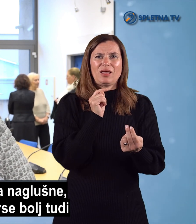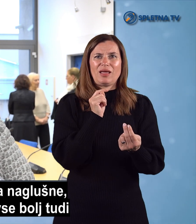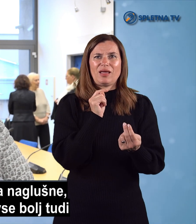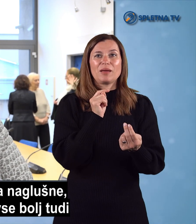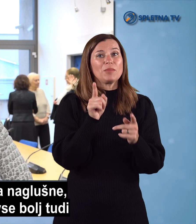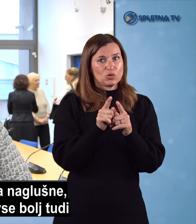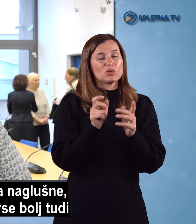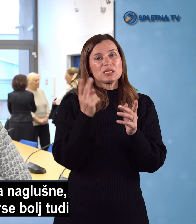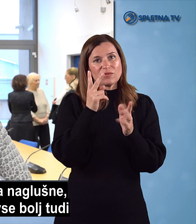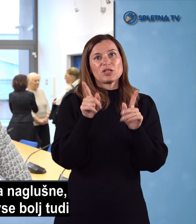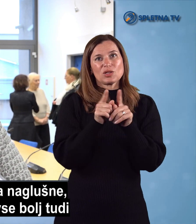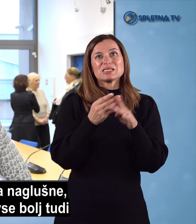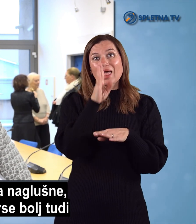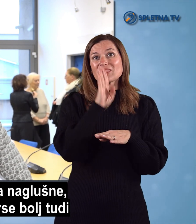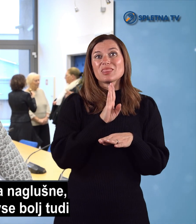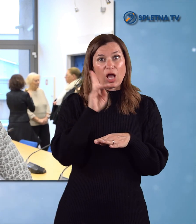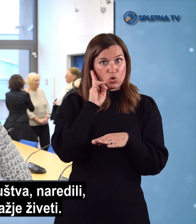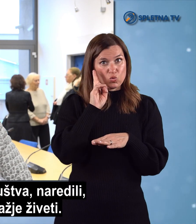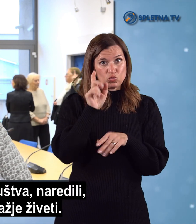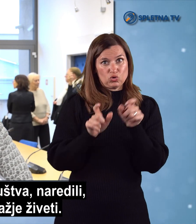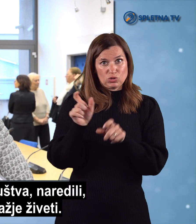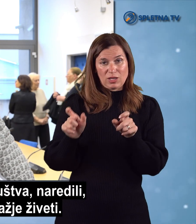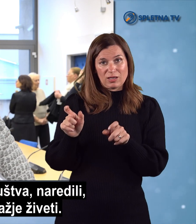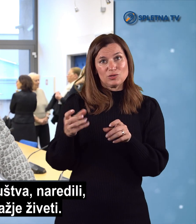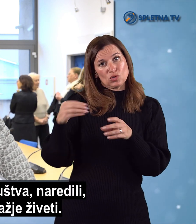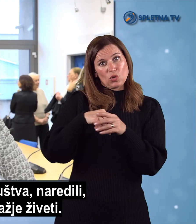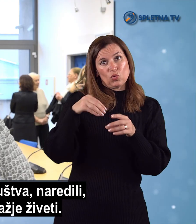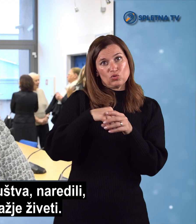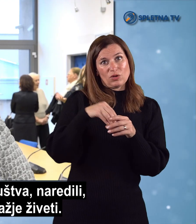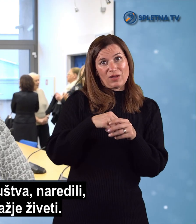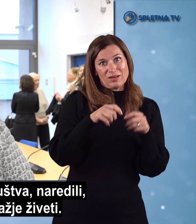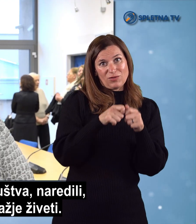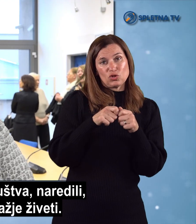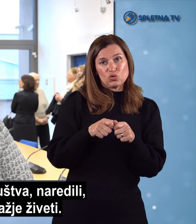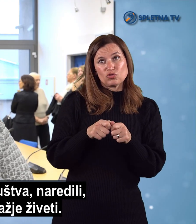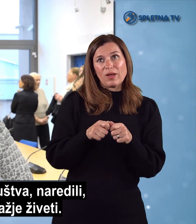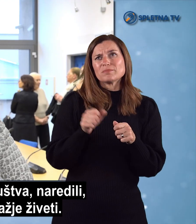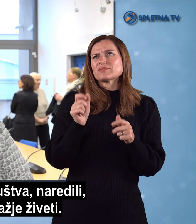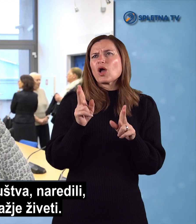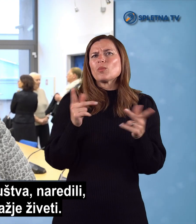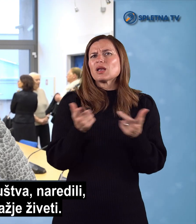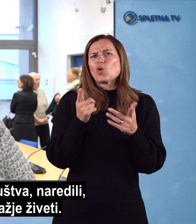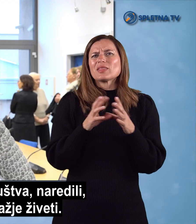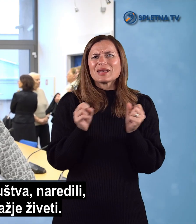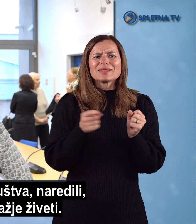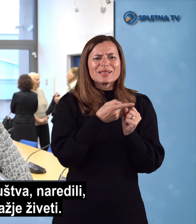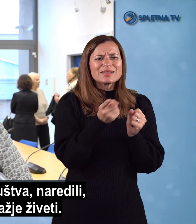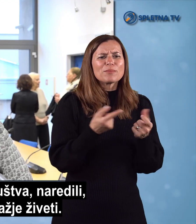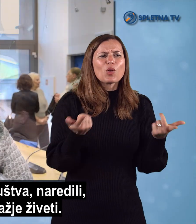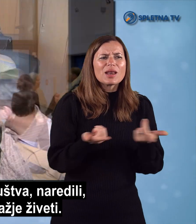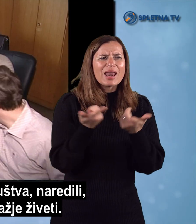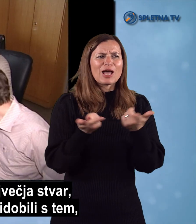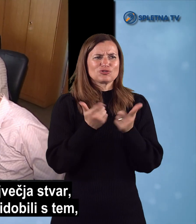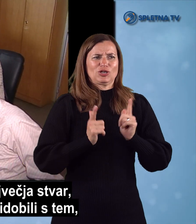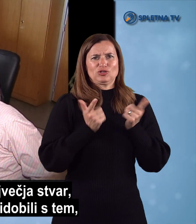za naglušne, ki so se takrat vse bolj tudi vključevali v ta društva, naredili, da bi jim bilo lažje